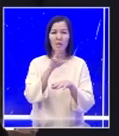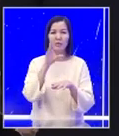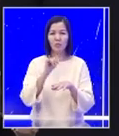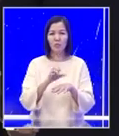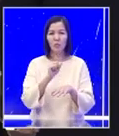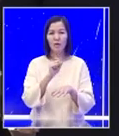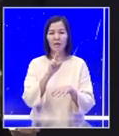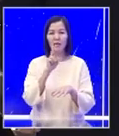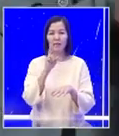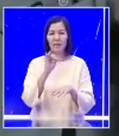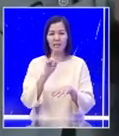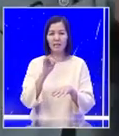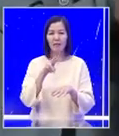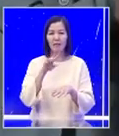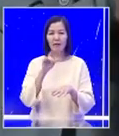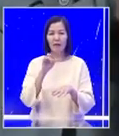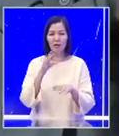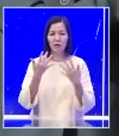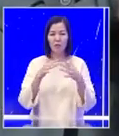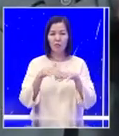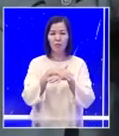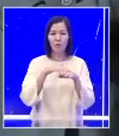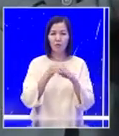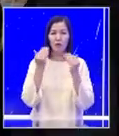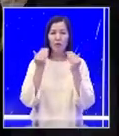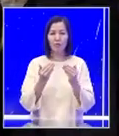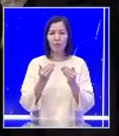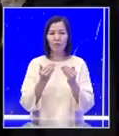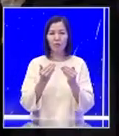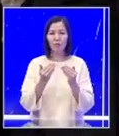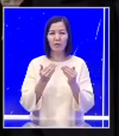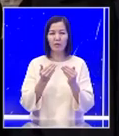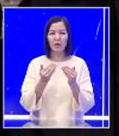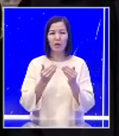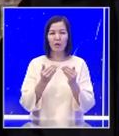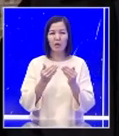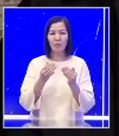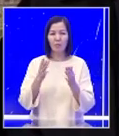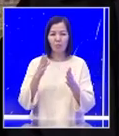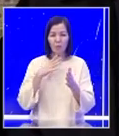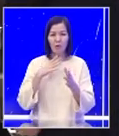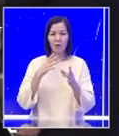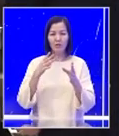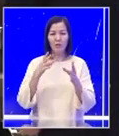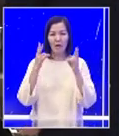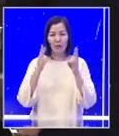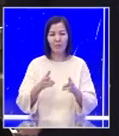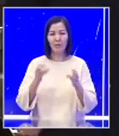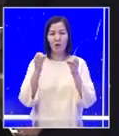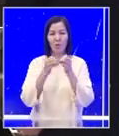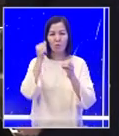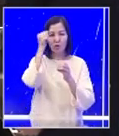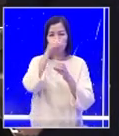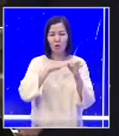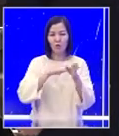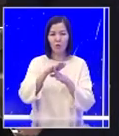Қызылағаш ауылының тұрғындары. Бүгін міне басымыздан өткен апатқа 10 жыл болды. Халықта